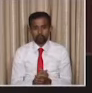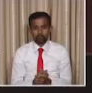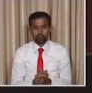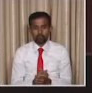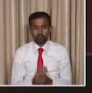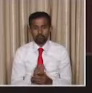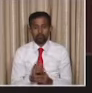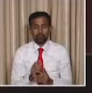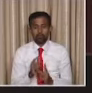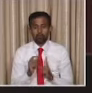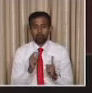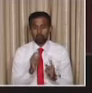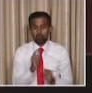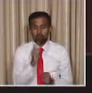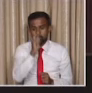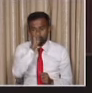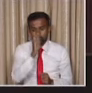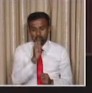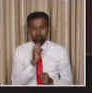ධර්මන්තුමනි